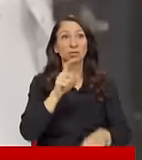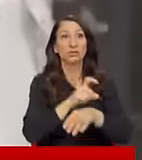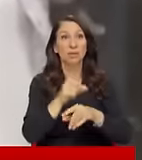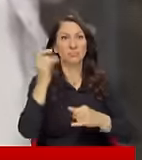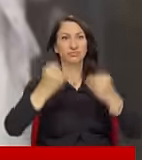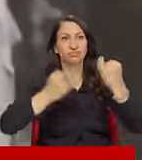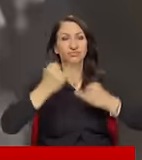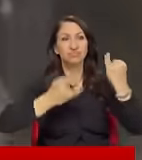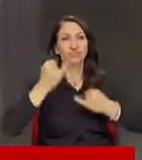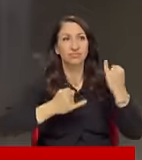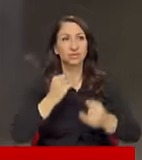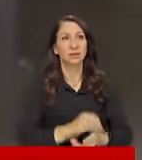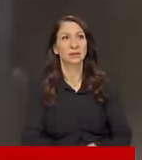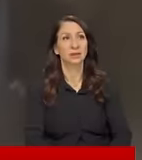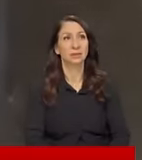bir tartışma başladı.